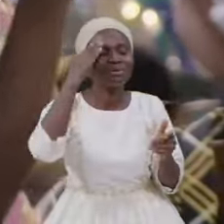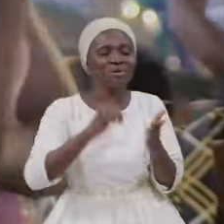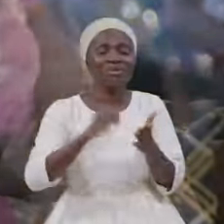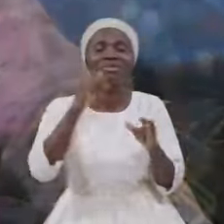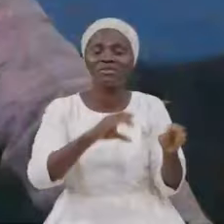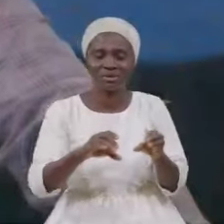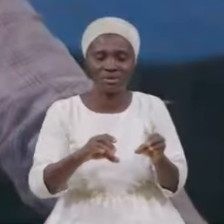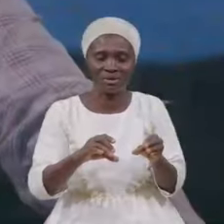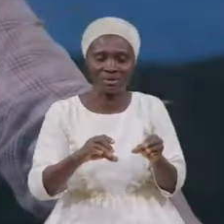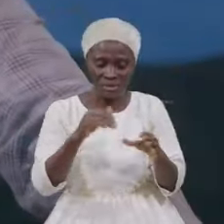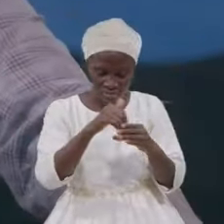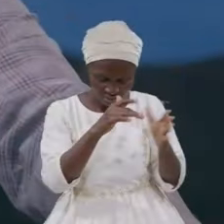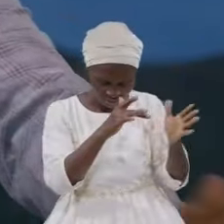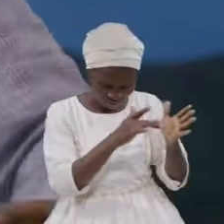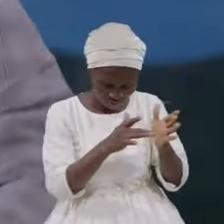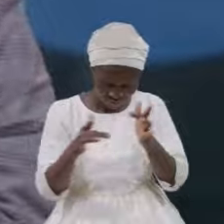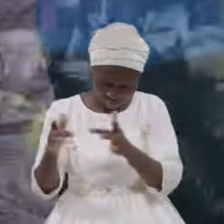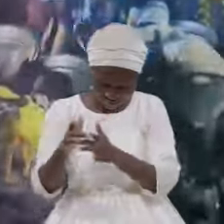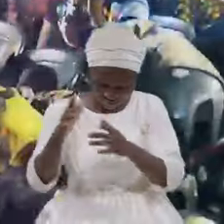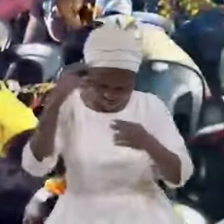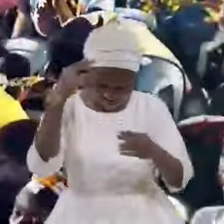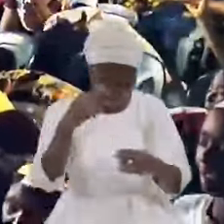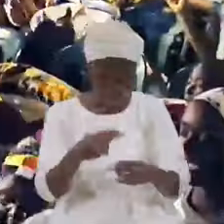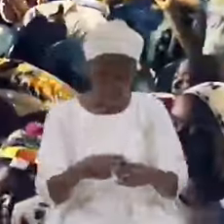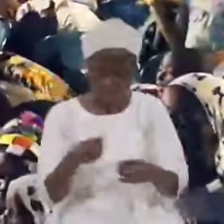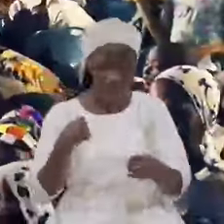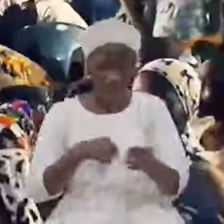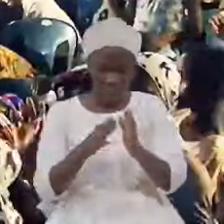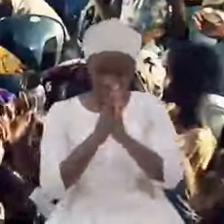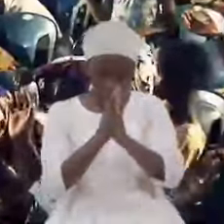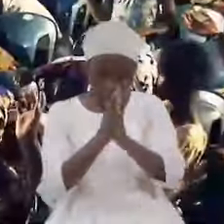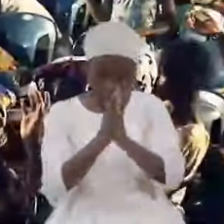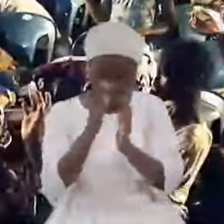Au nom de Jésus, nous prions.